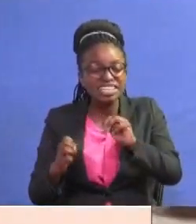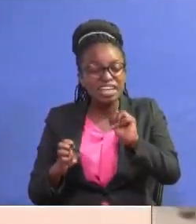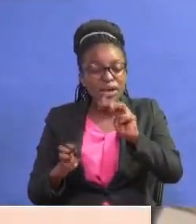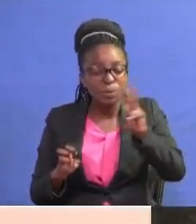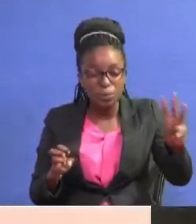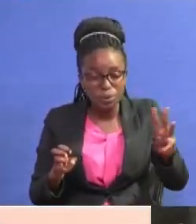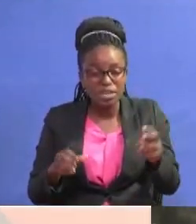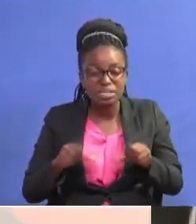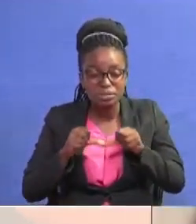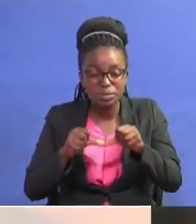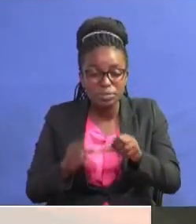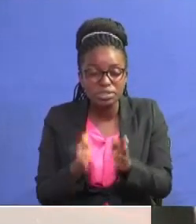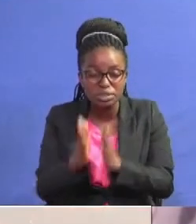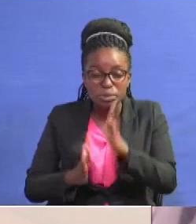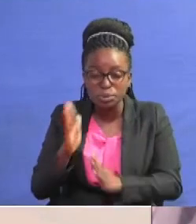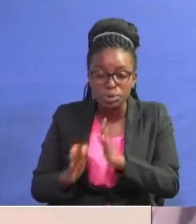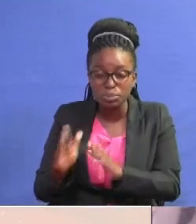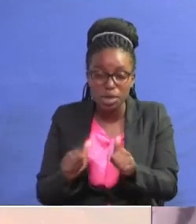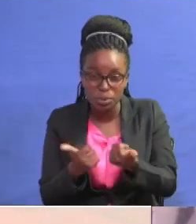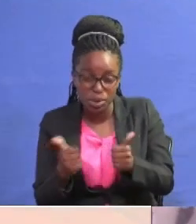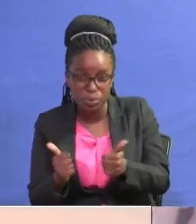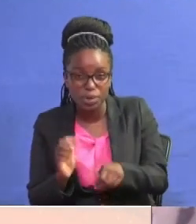mipango hiyo inafanyika kwa kasi.